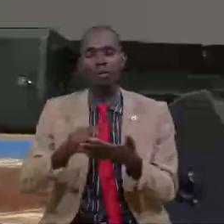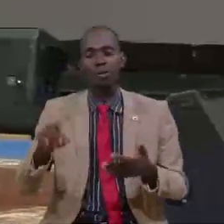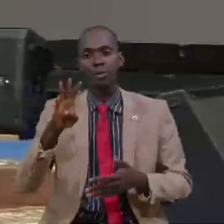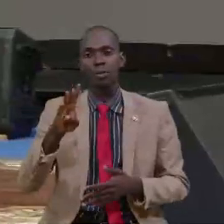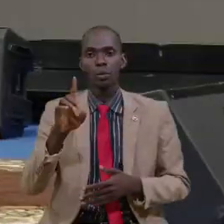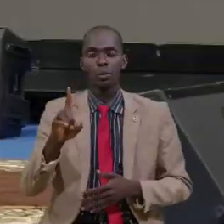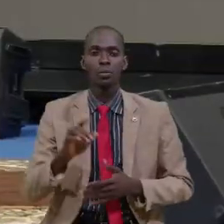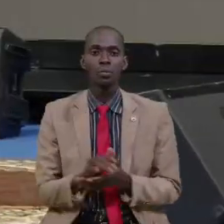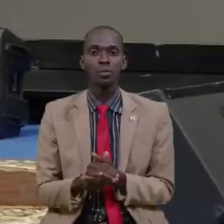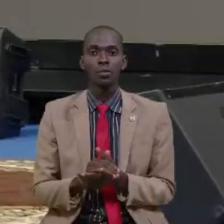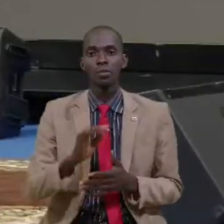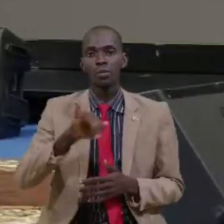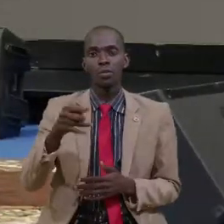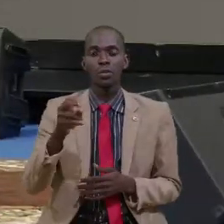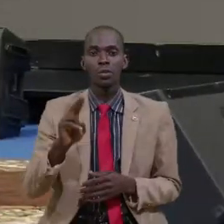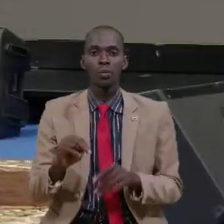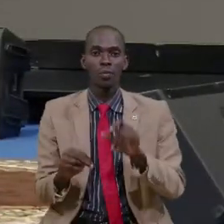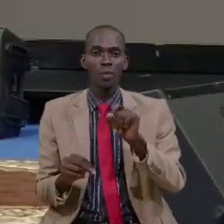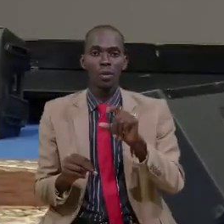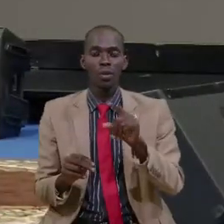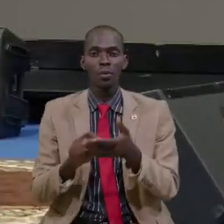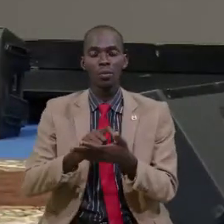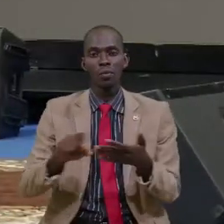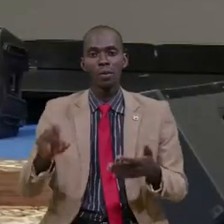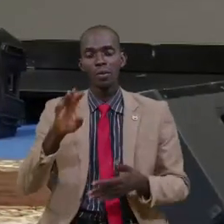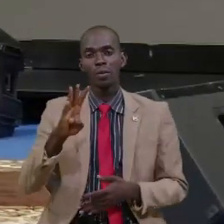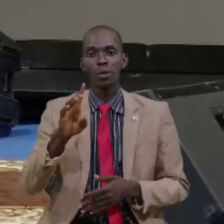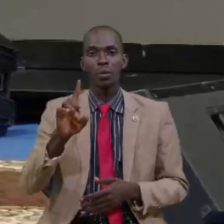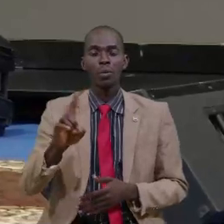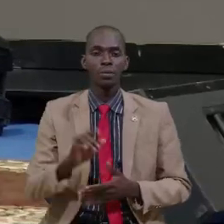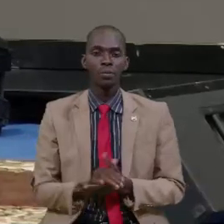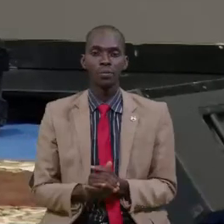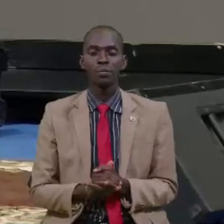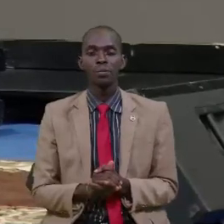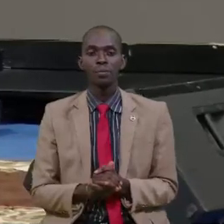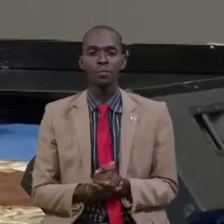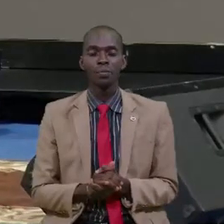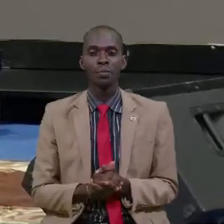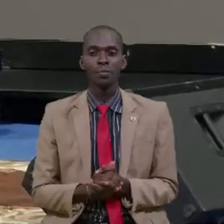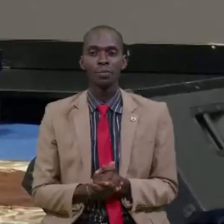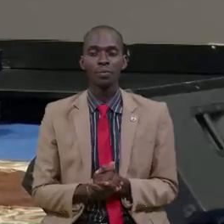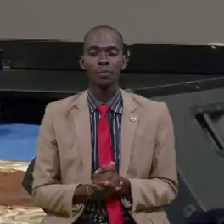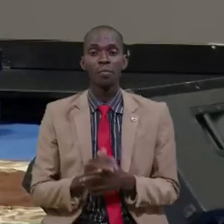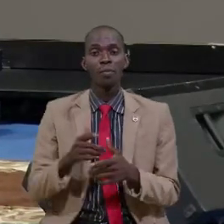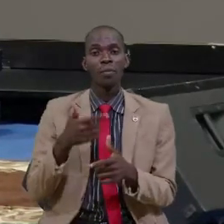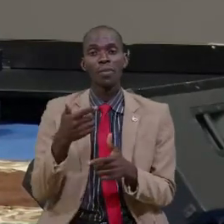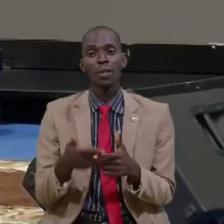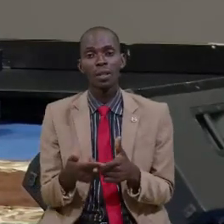verset 41. Jean chapitre 11. Lisons à partir du verset 41.